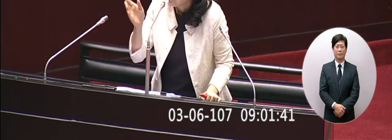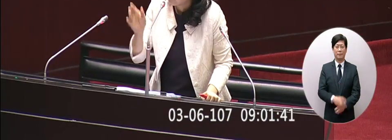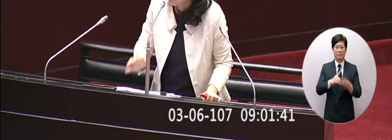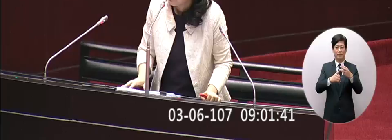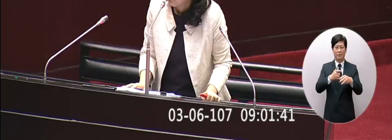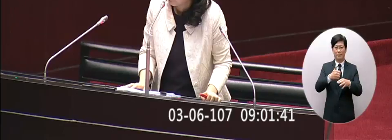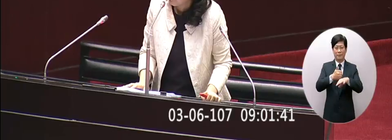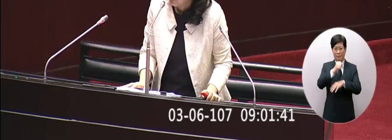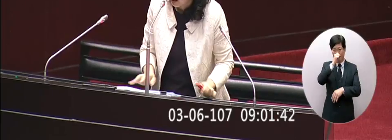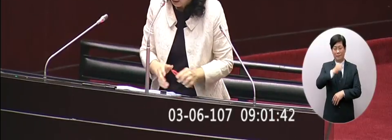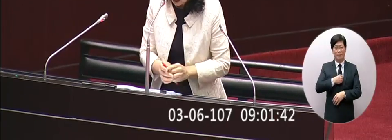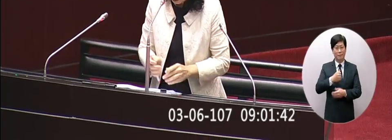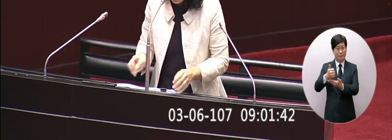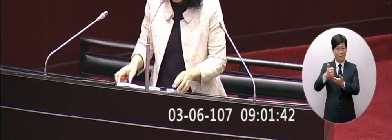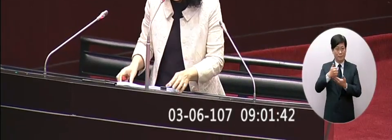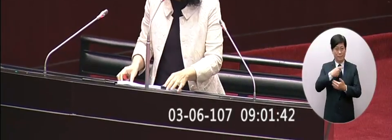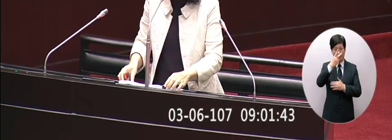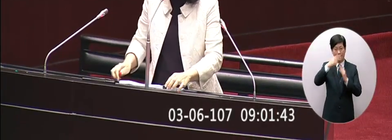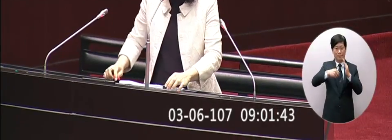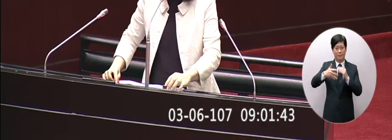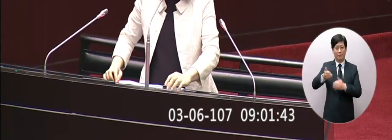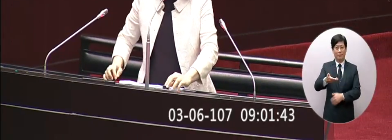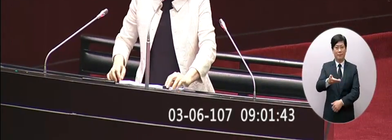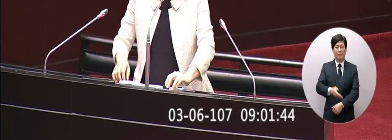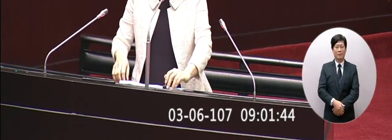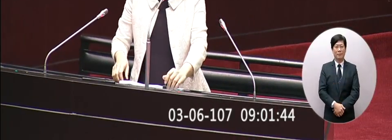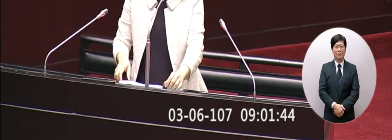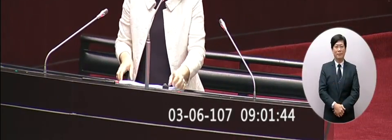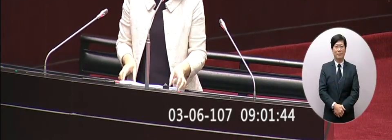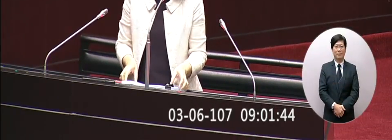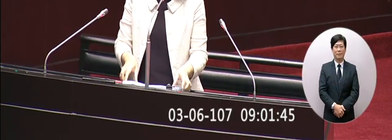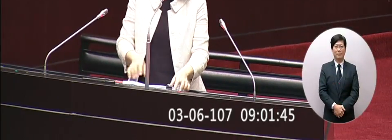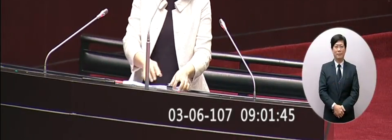主席好，麻烦请我们的这个院长， 请赖院长。